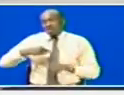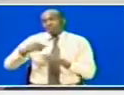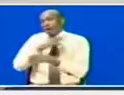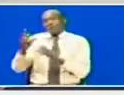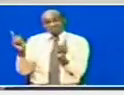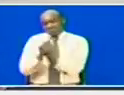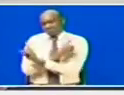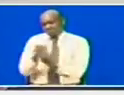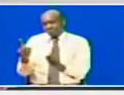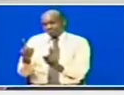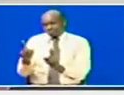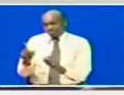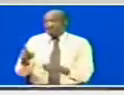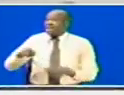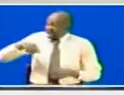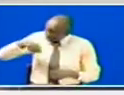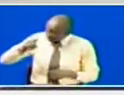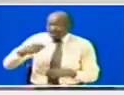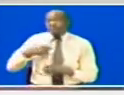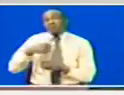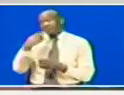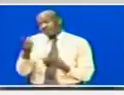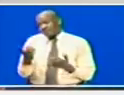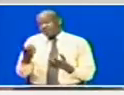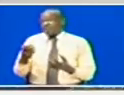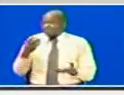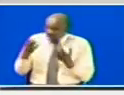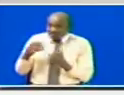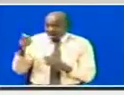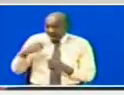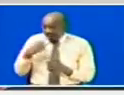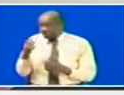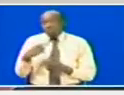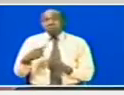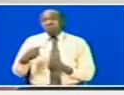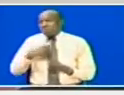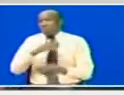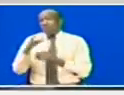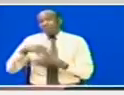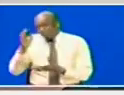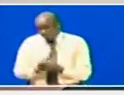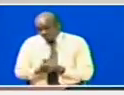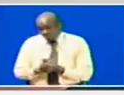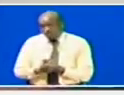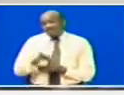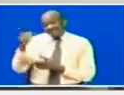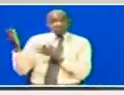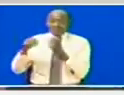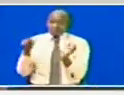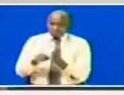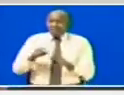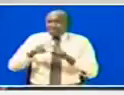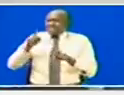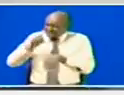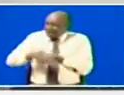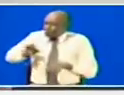kipaumbele, mimi ndio nimechukua madaraka, mimi ndio nimefanya, kwa sababu wewe kama kidogo zumbuku kwa uelewi lolote. Hilo litatatiza. Lakini iwapo